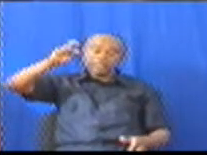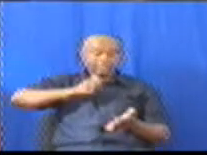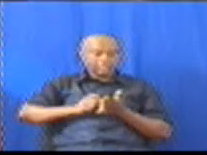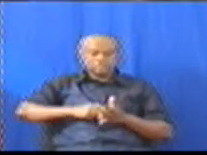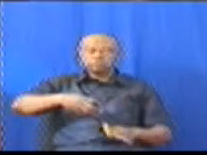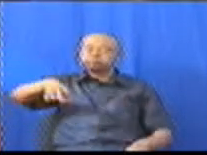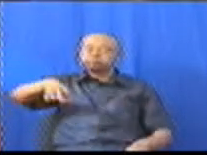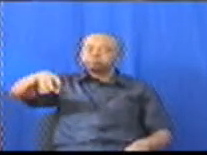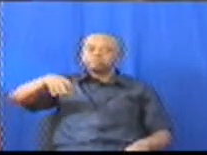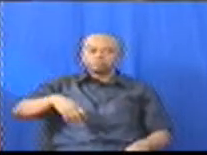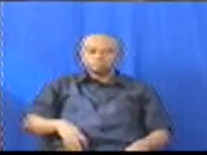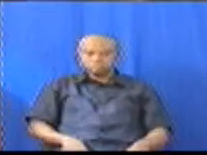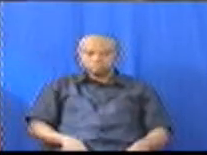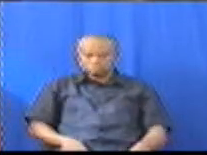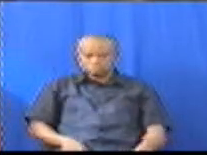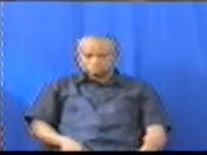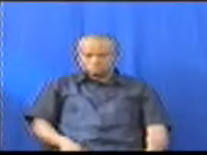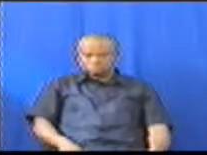pale mheshimiwa.